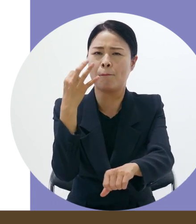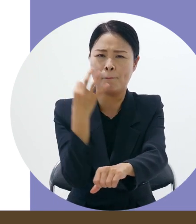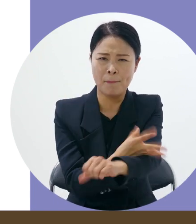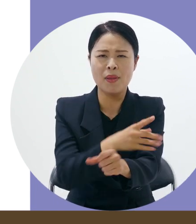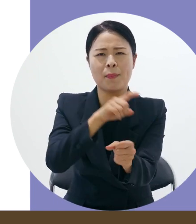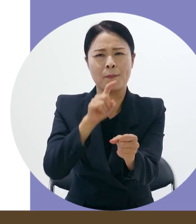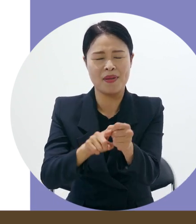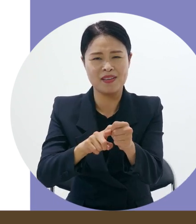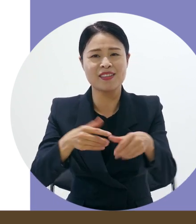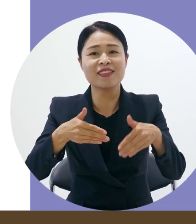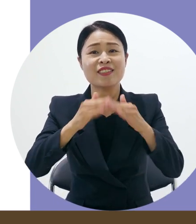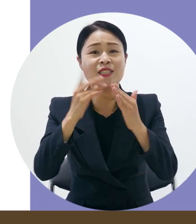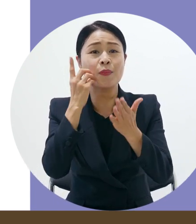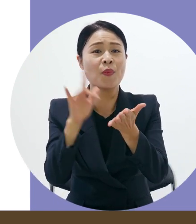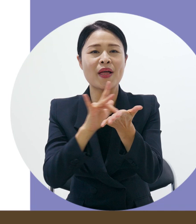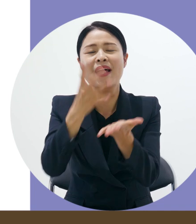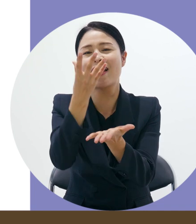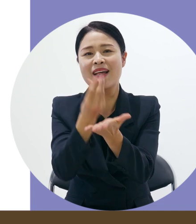모바일 아이콘입니다.